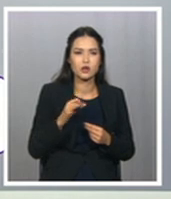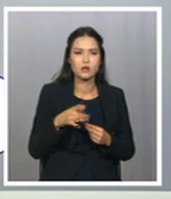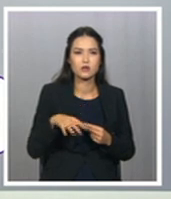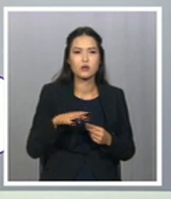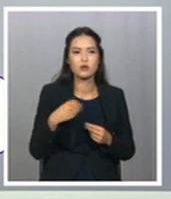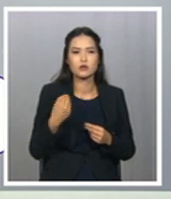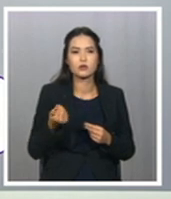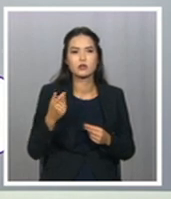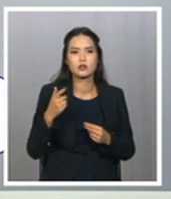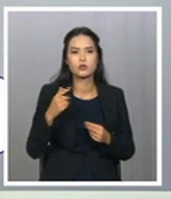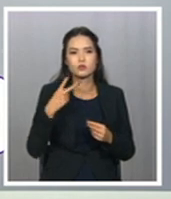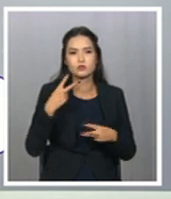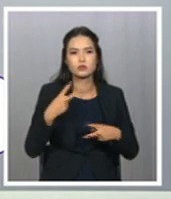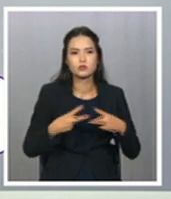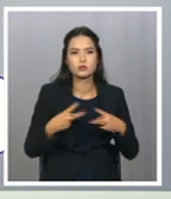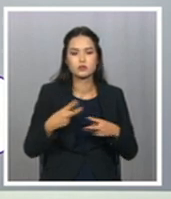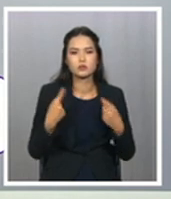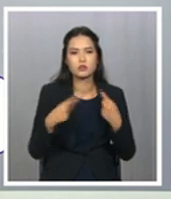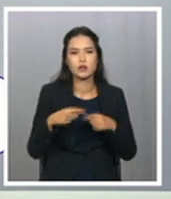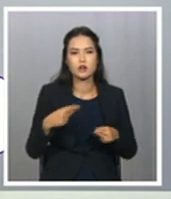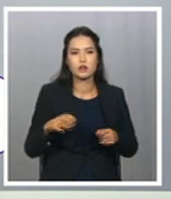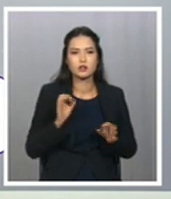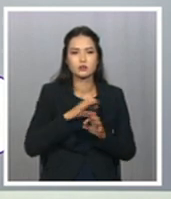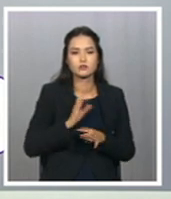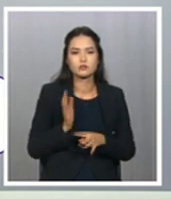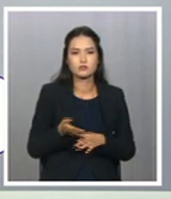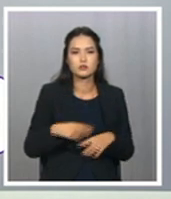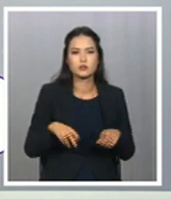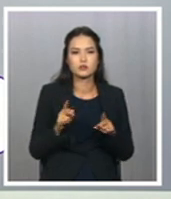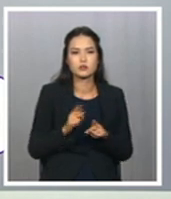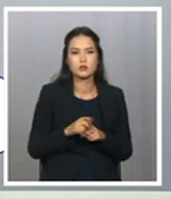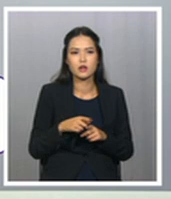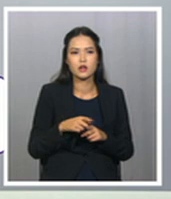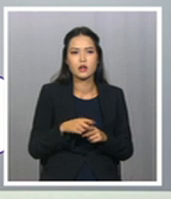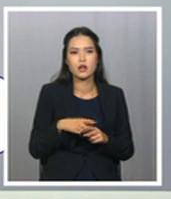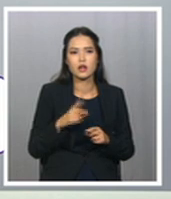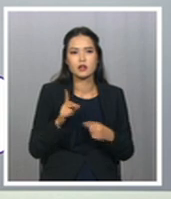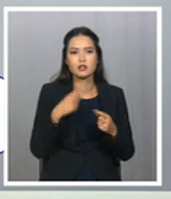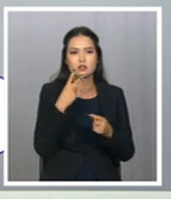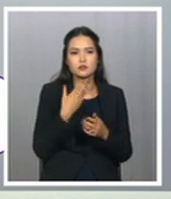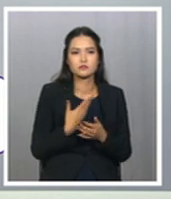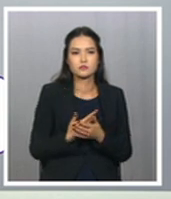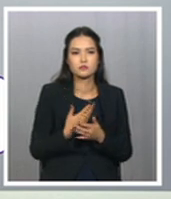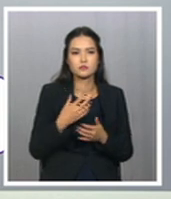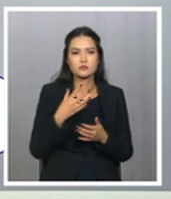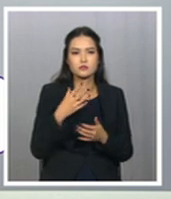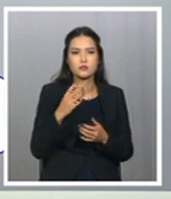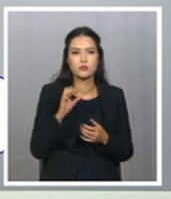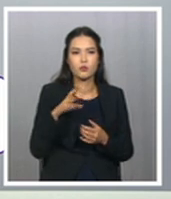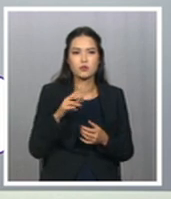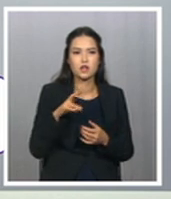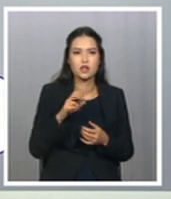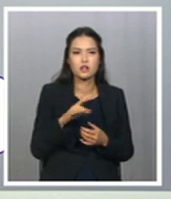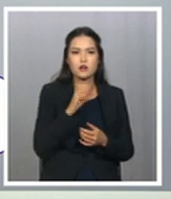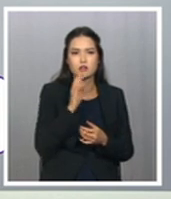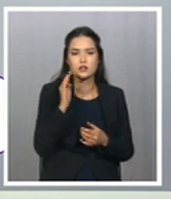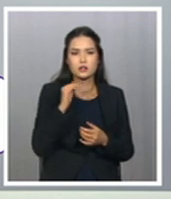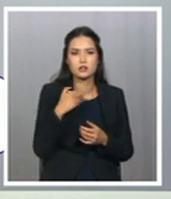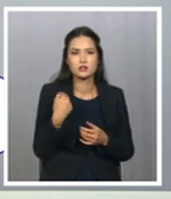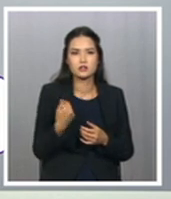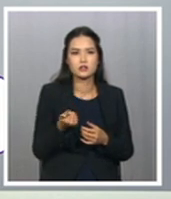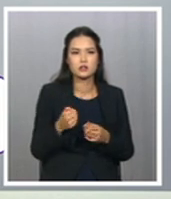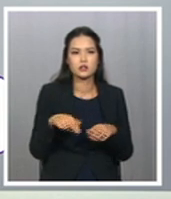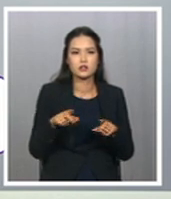ұрықтану үдерістері толық зерттелмеген болатын. Алайда Менделдің тәжірибесін біз дұрыс емес деп айта алмаймыз. Оның